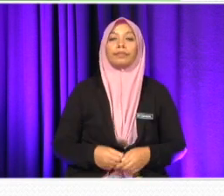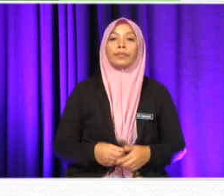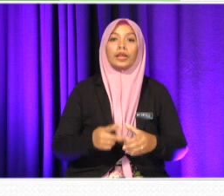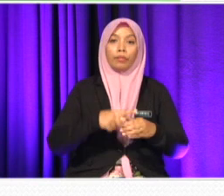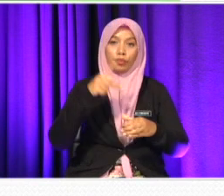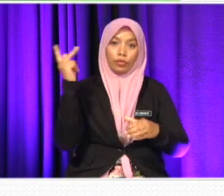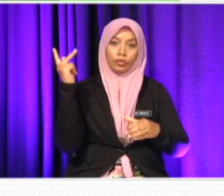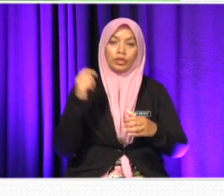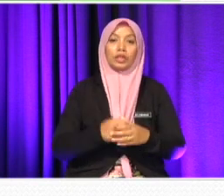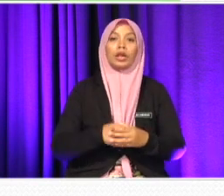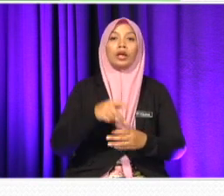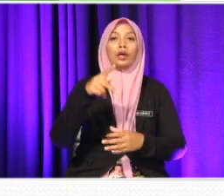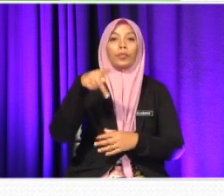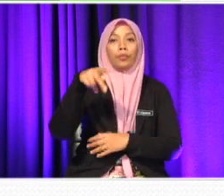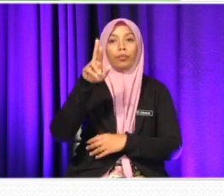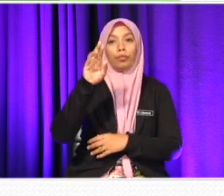promosi